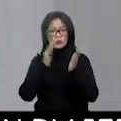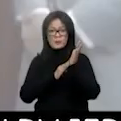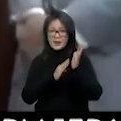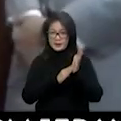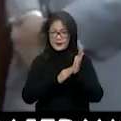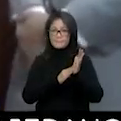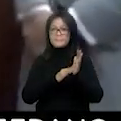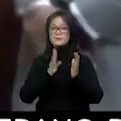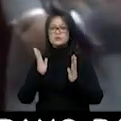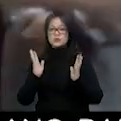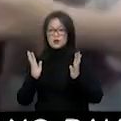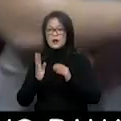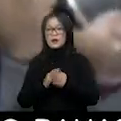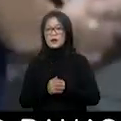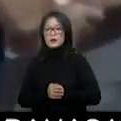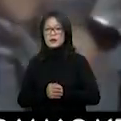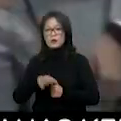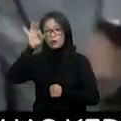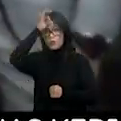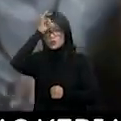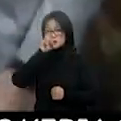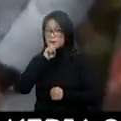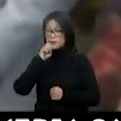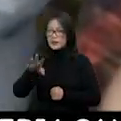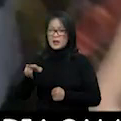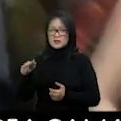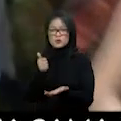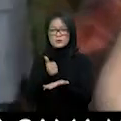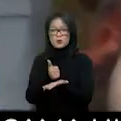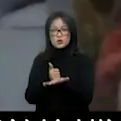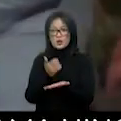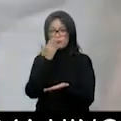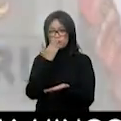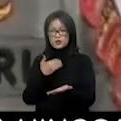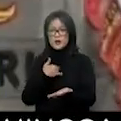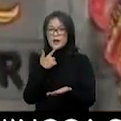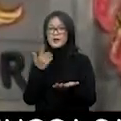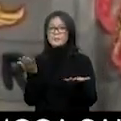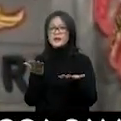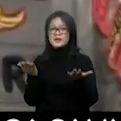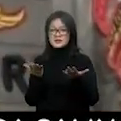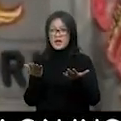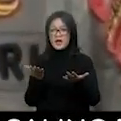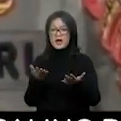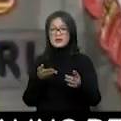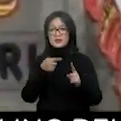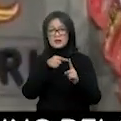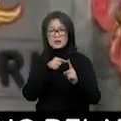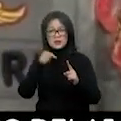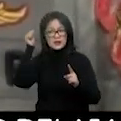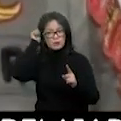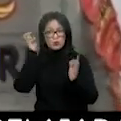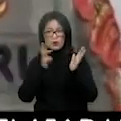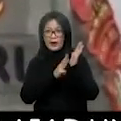Amelia. Kepada polisi, keluarga mengakui terlapor ternyata memiliki kebiasaan unik. Terlapor Ibu M ini memang